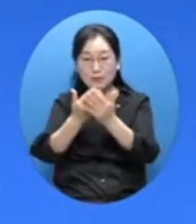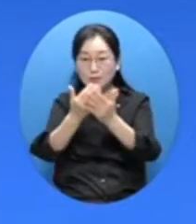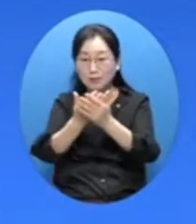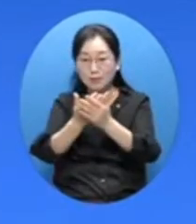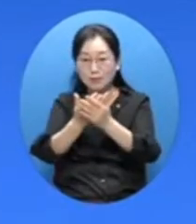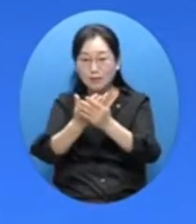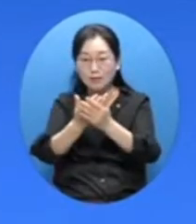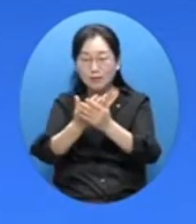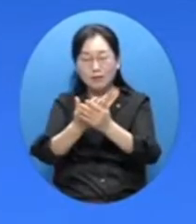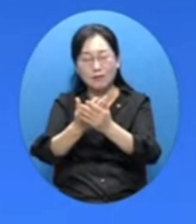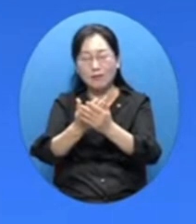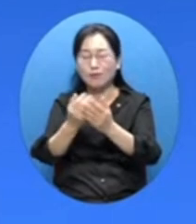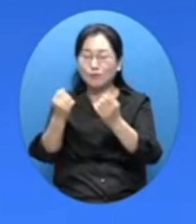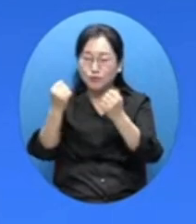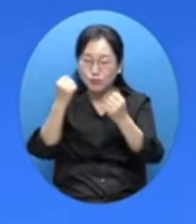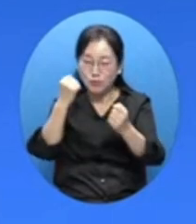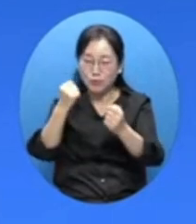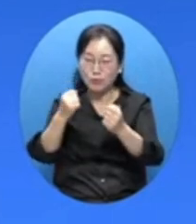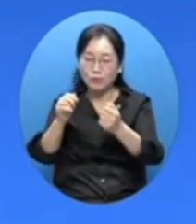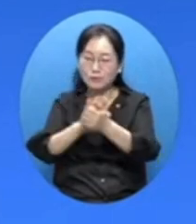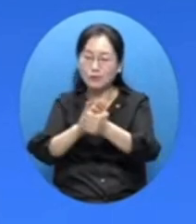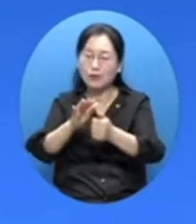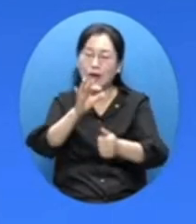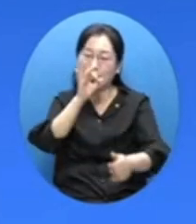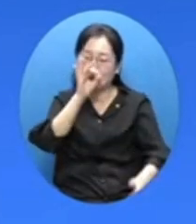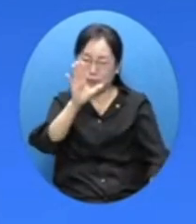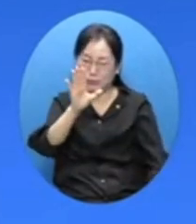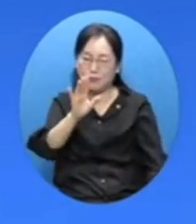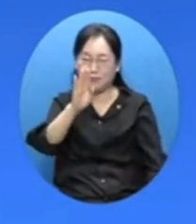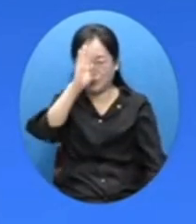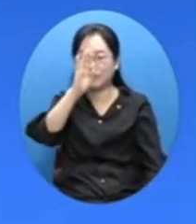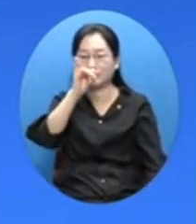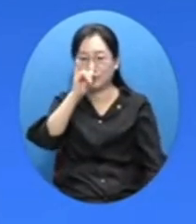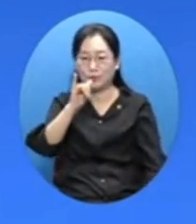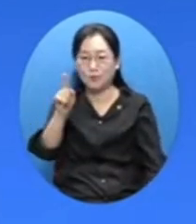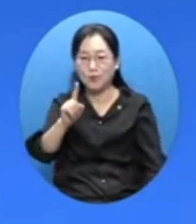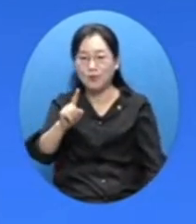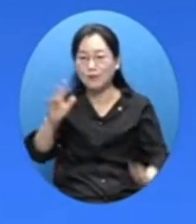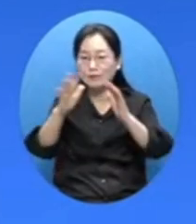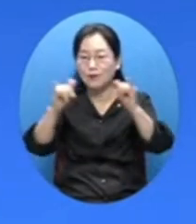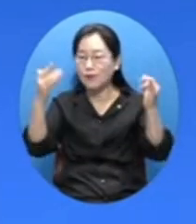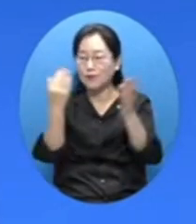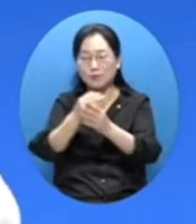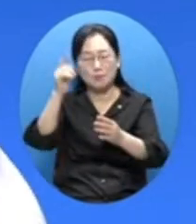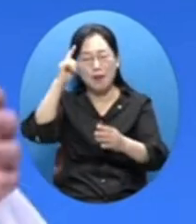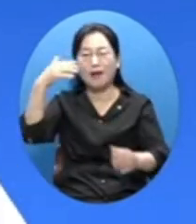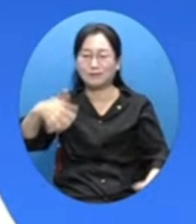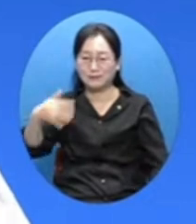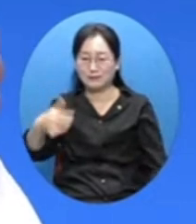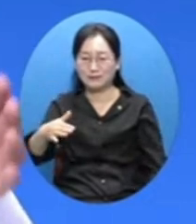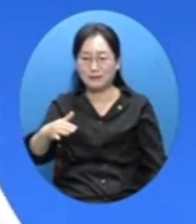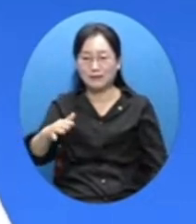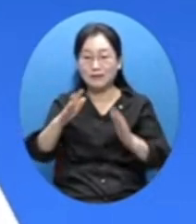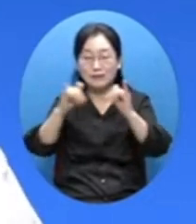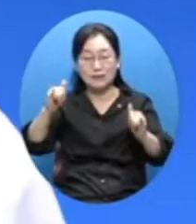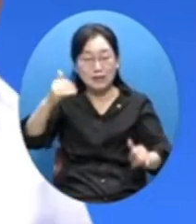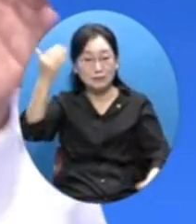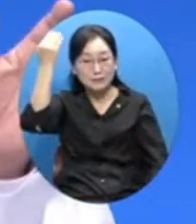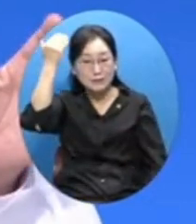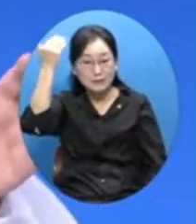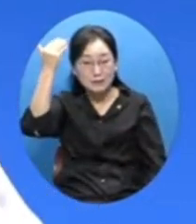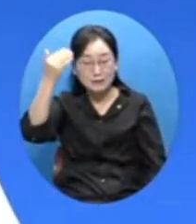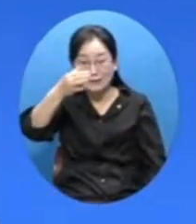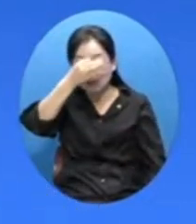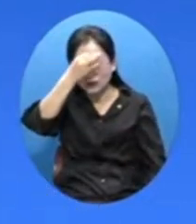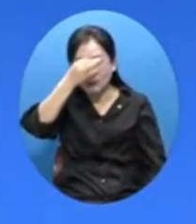의학으로 다 치료하지 못하는 난치병들이 있습니다. 이것은 인간이 완전하지 않다는 것을 보여주고 인간의 지식과 기술에는